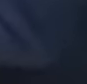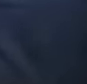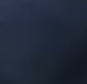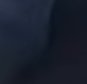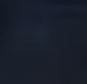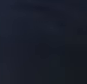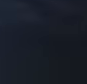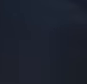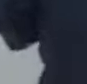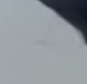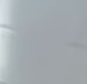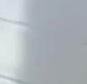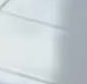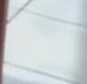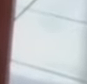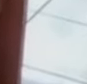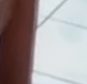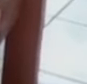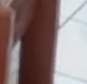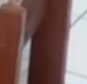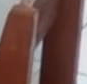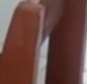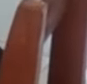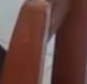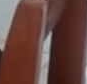apa manusia? Ya, pokoknya itu dia.